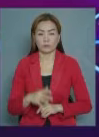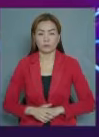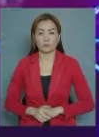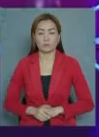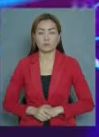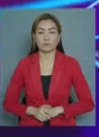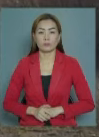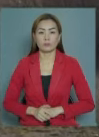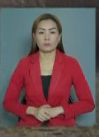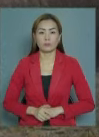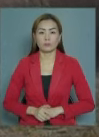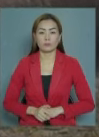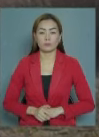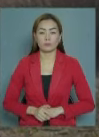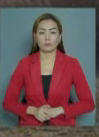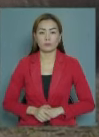әңгімелейді.